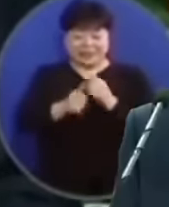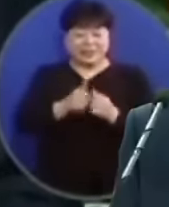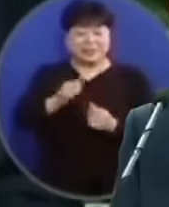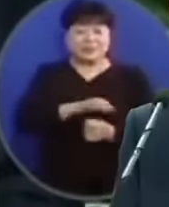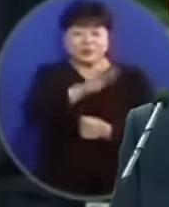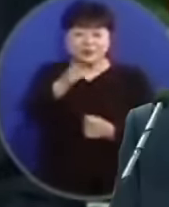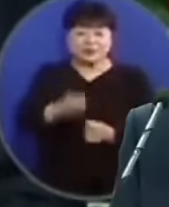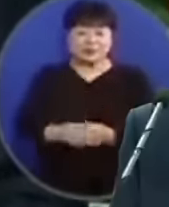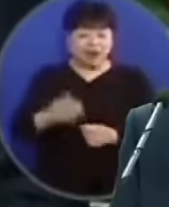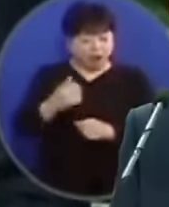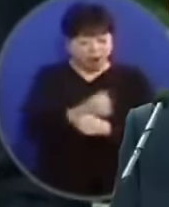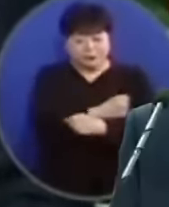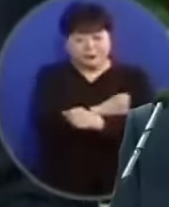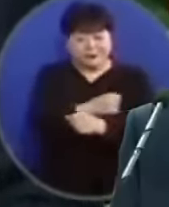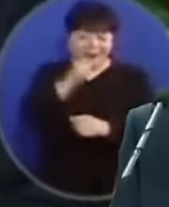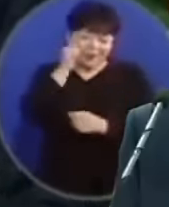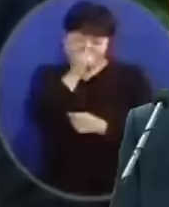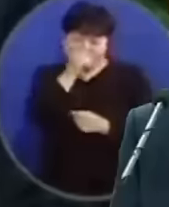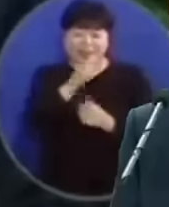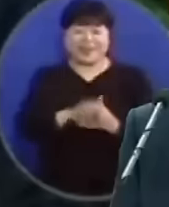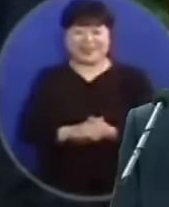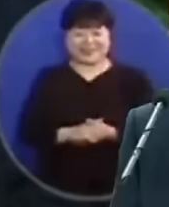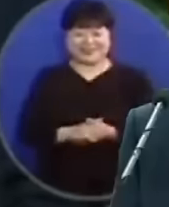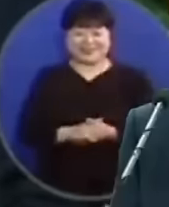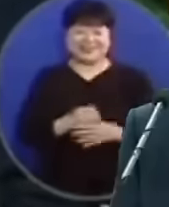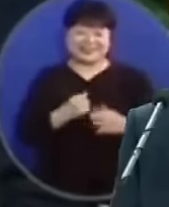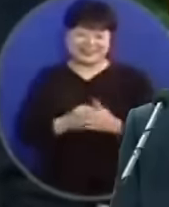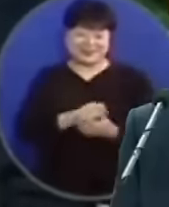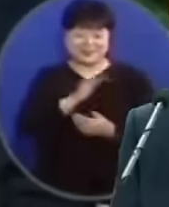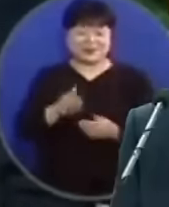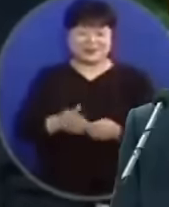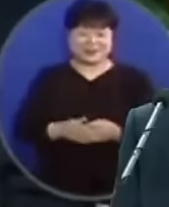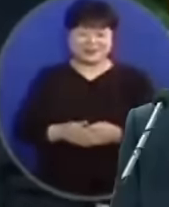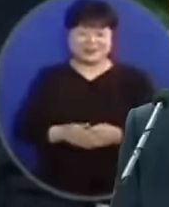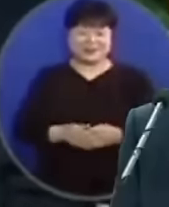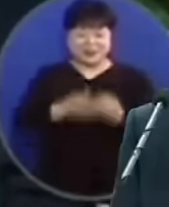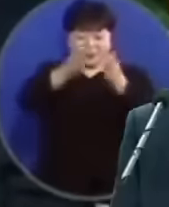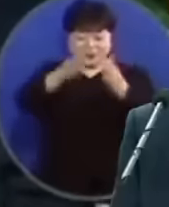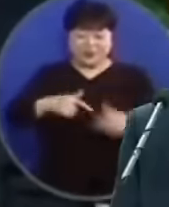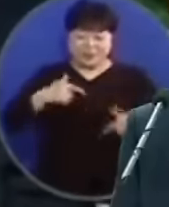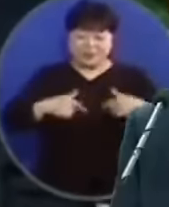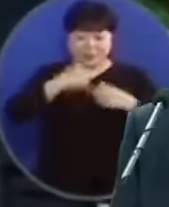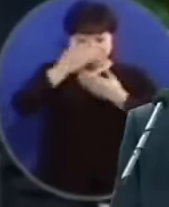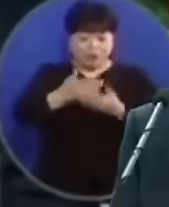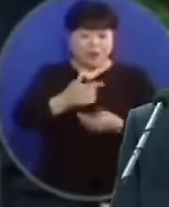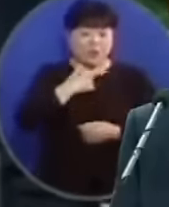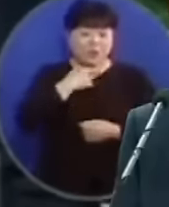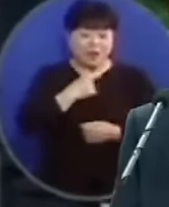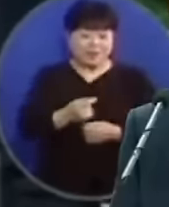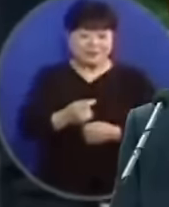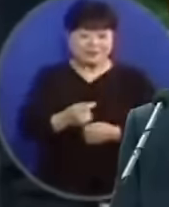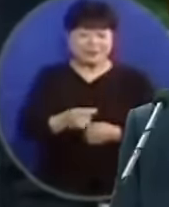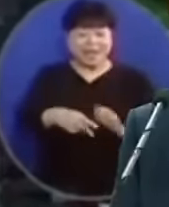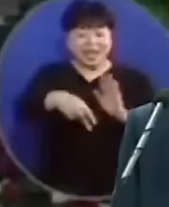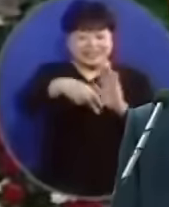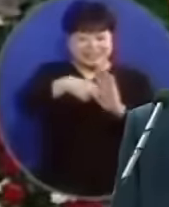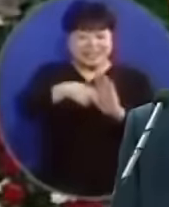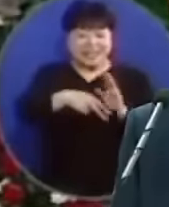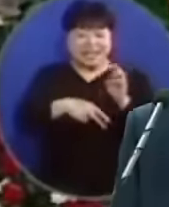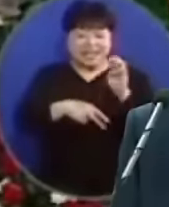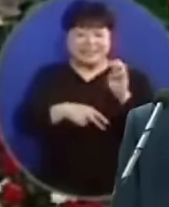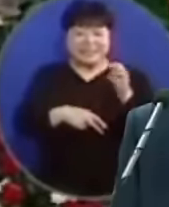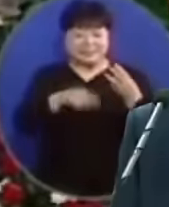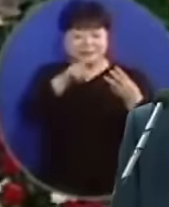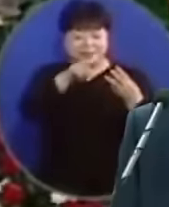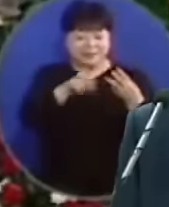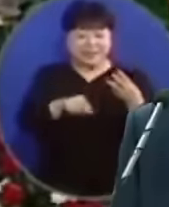우리를 엄청나게 좋아하시고 그래서 우리로 말미암아 기쁨을 얻기를 원하시는 것입니다. 이사야 43장 7절에 내